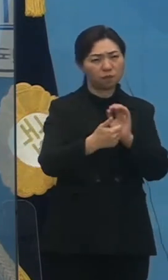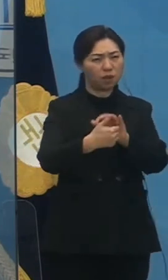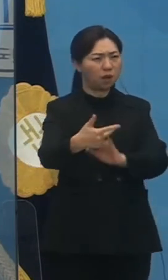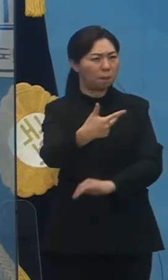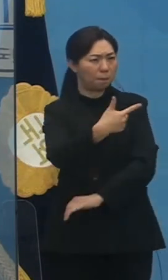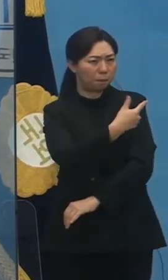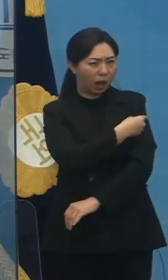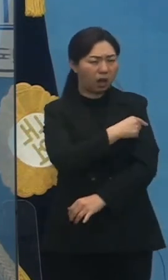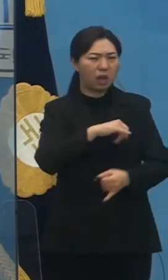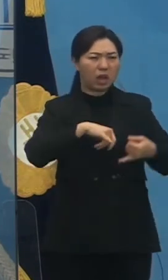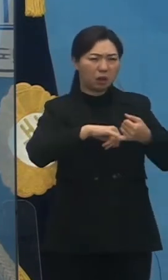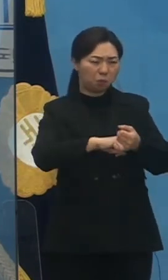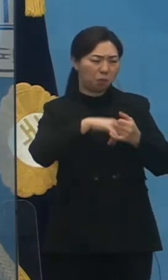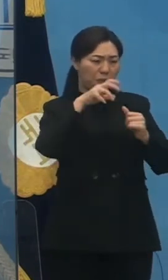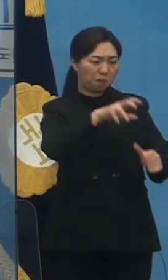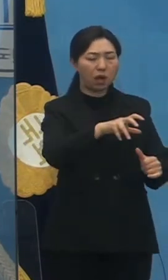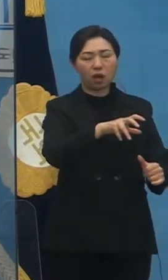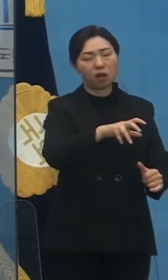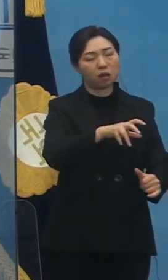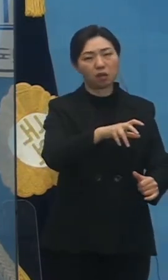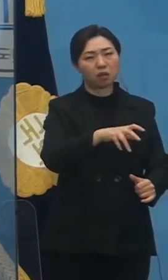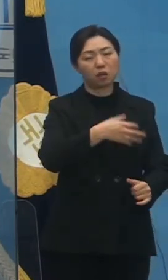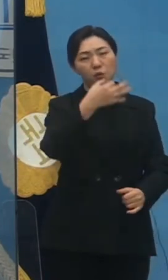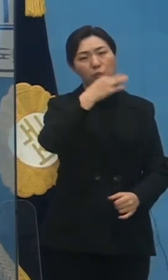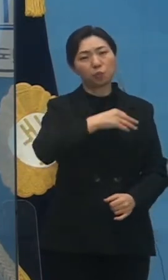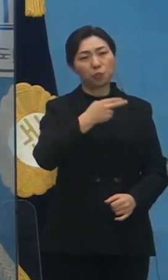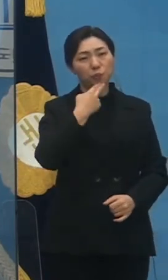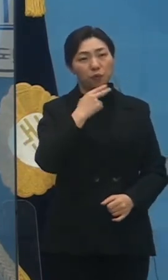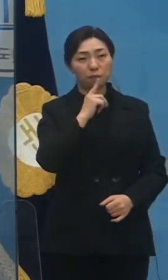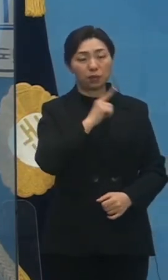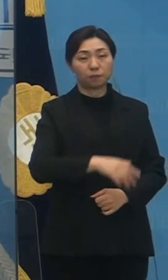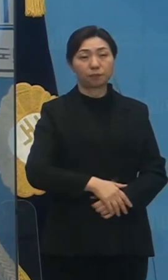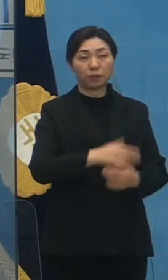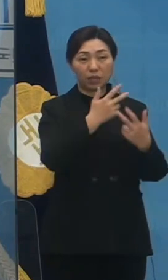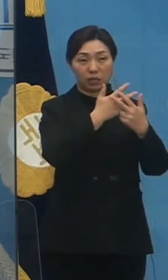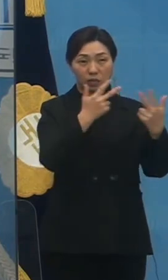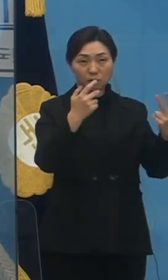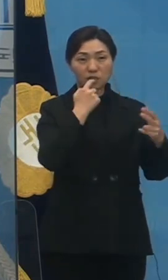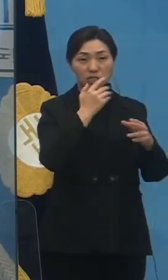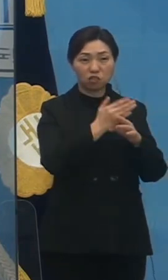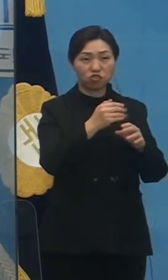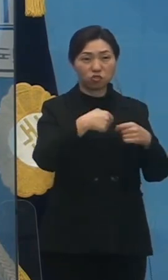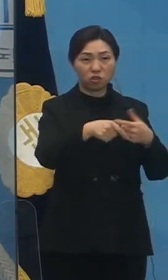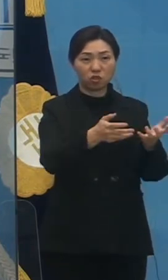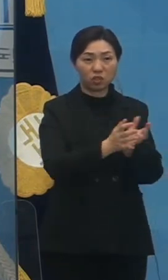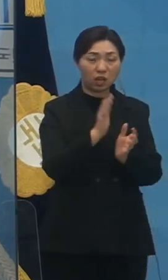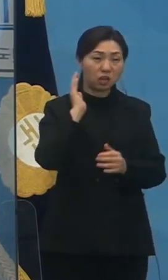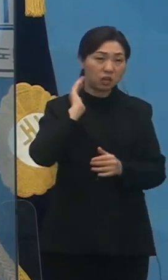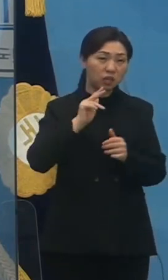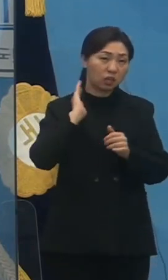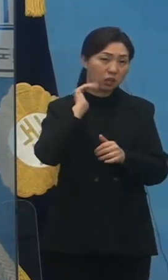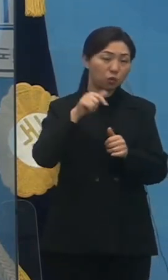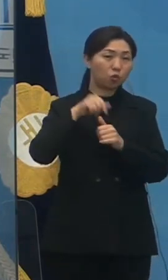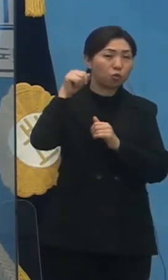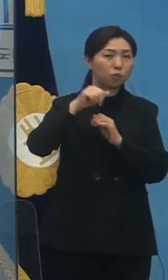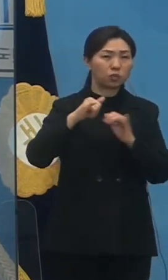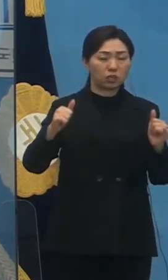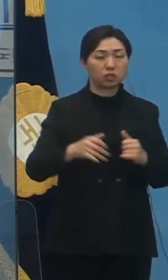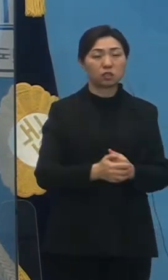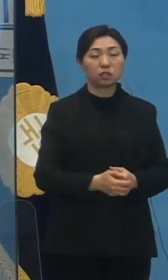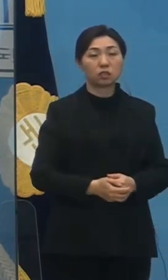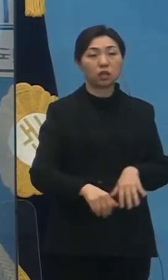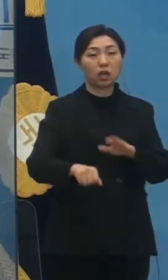보기가 어렵다라고 밝혔습니다. 이재명 더불어민주당 대선 후보는 한